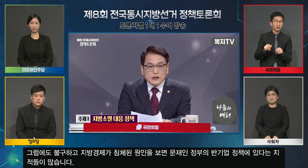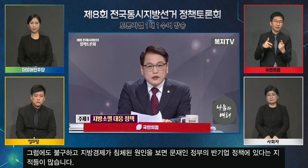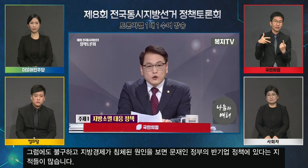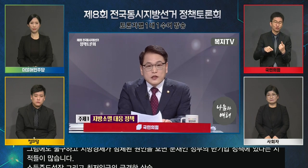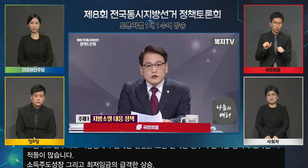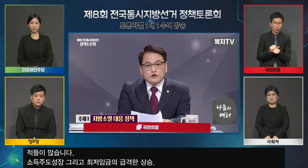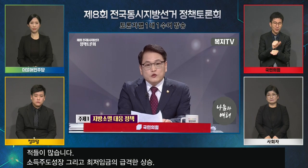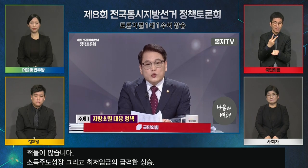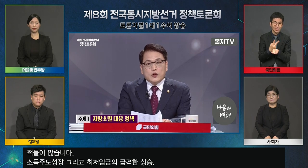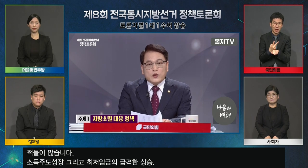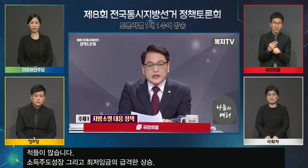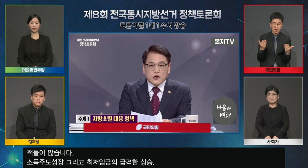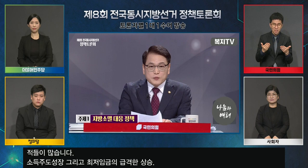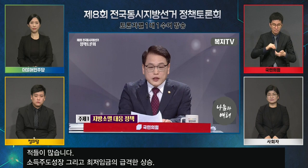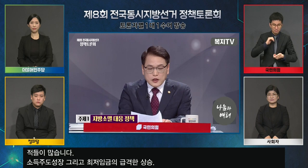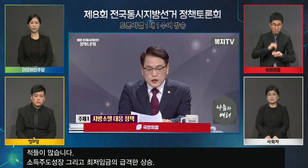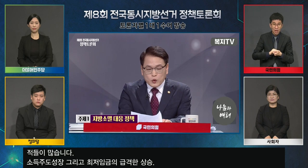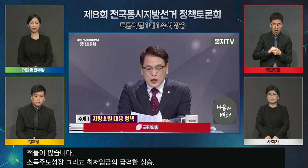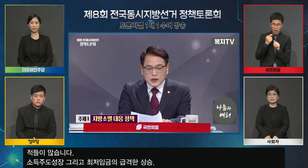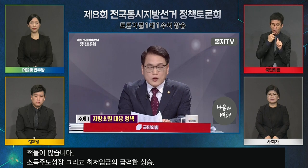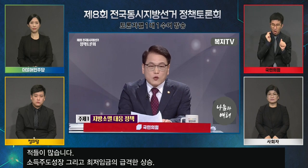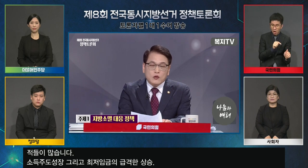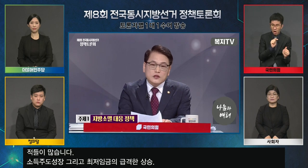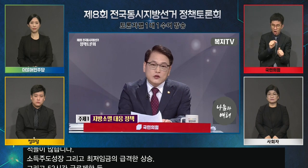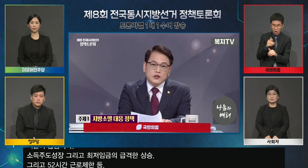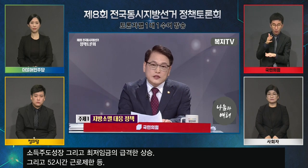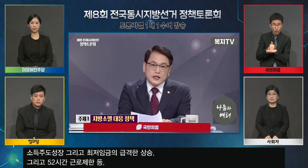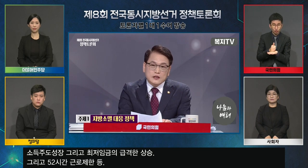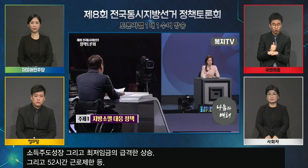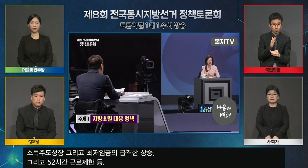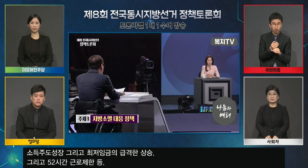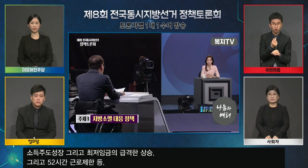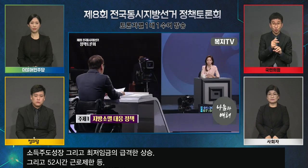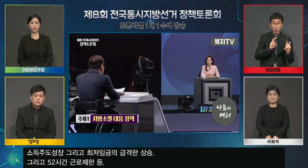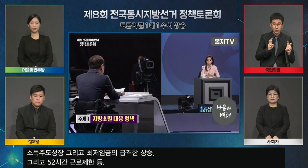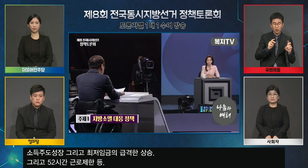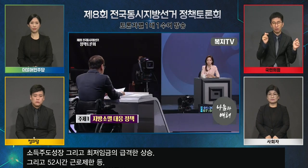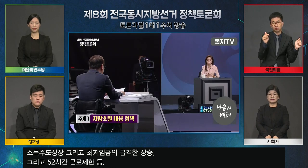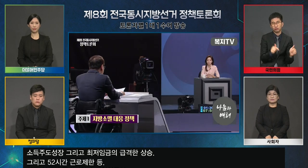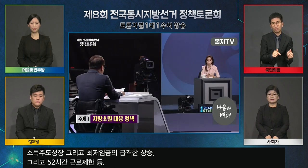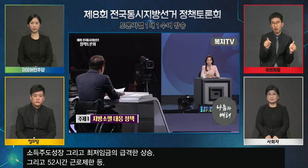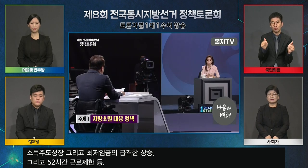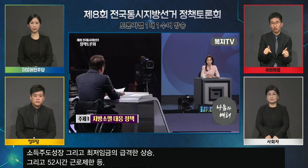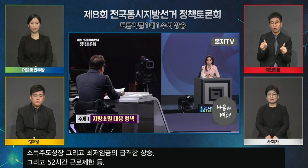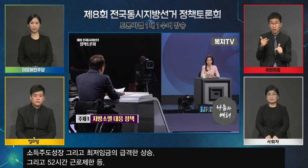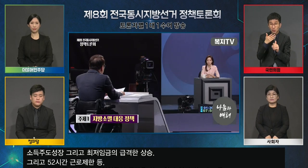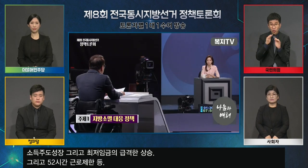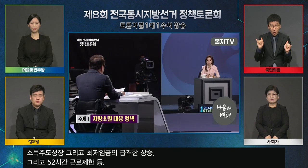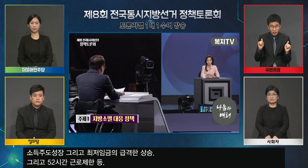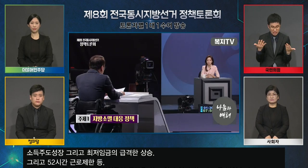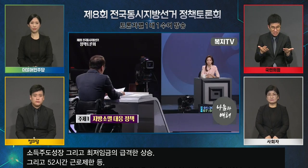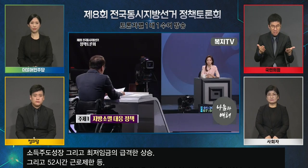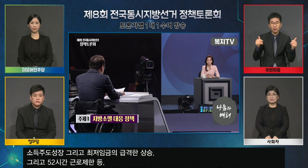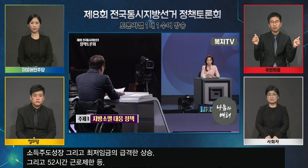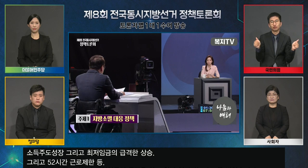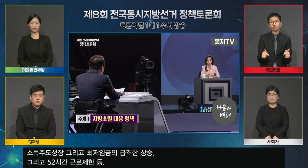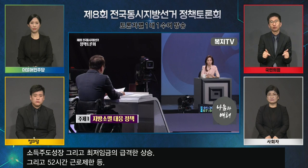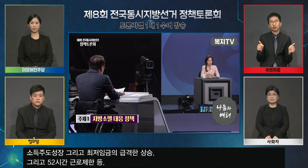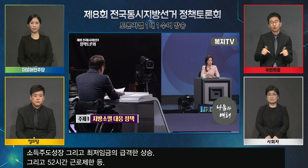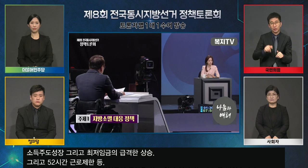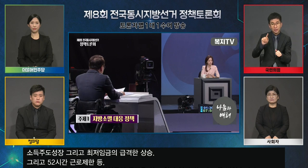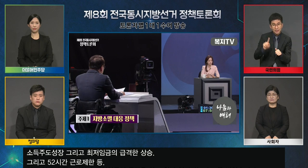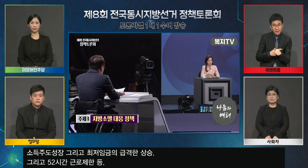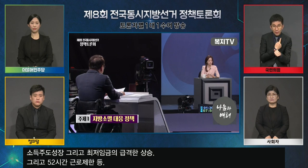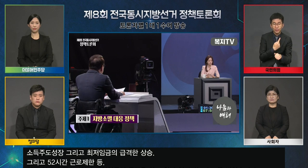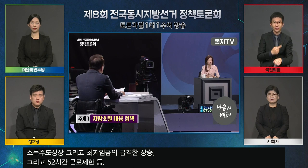이로 인해서 중소기업과 자영업들이 몰락을 하고 청년 일자리는 쇼크를 받았습니다. 지역기업들이 몰락하자